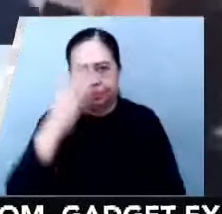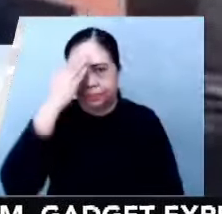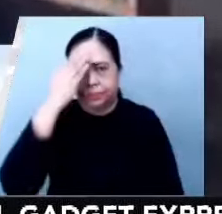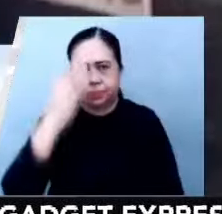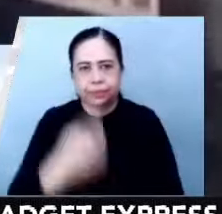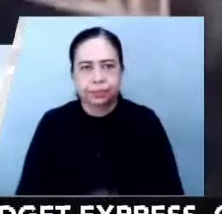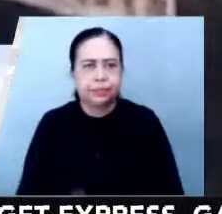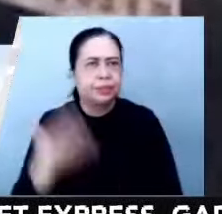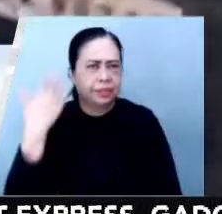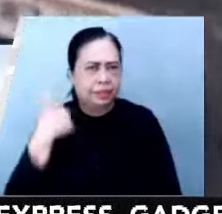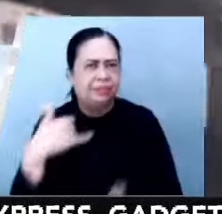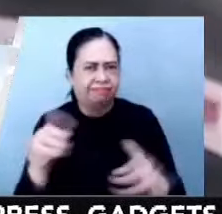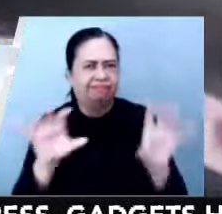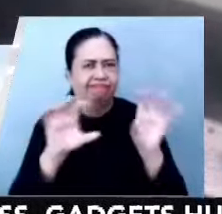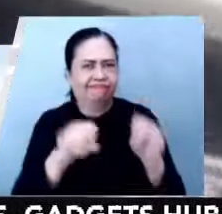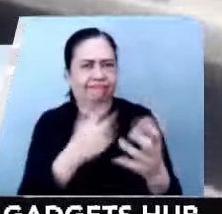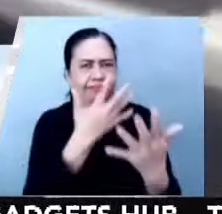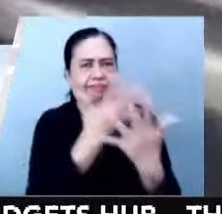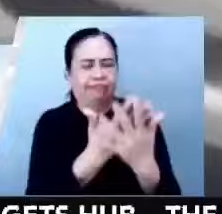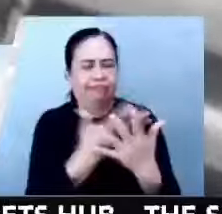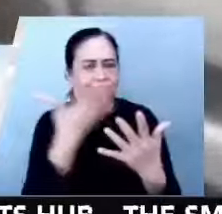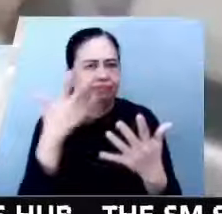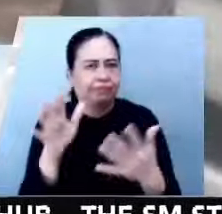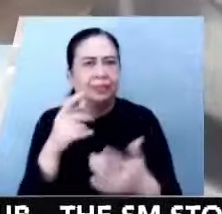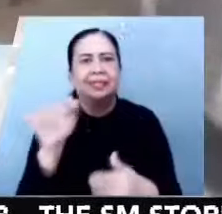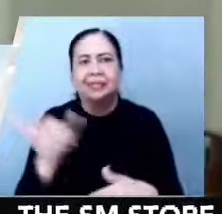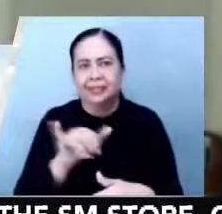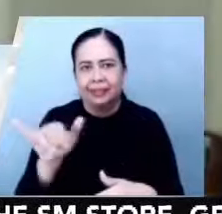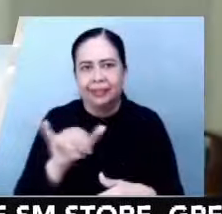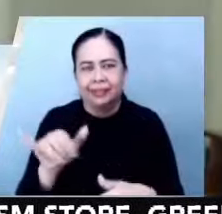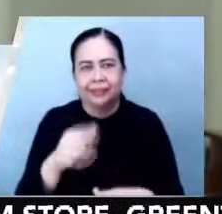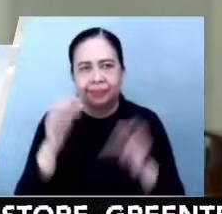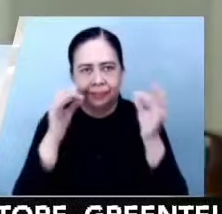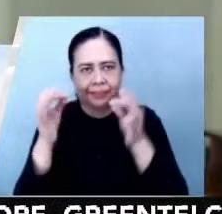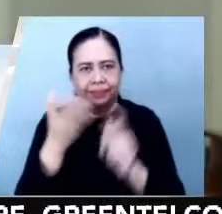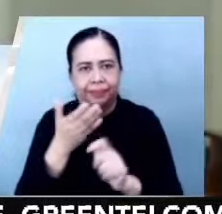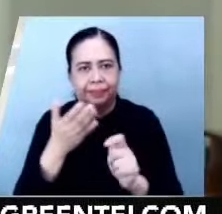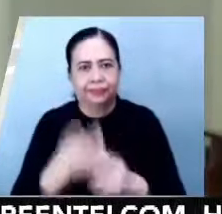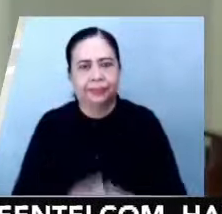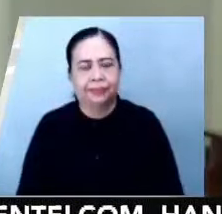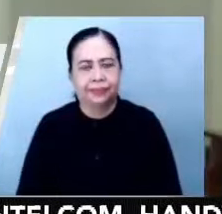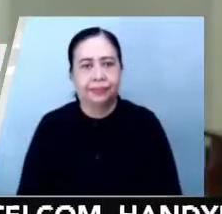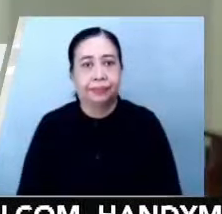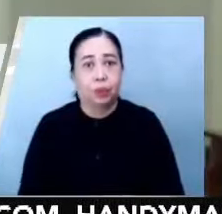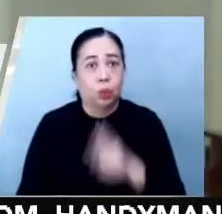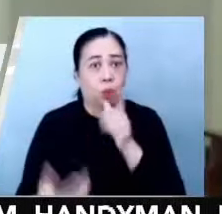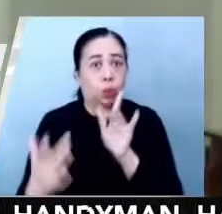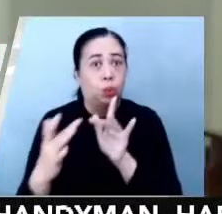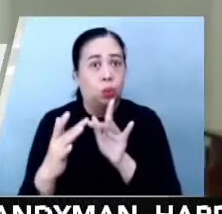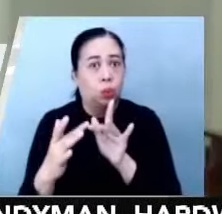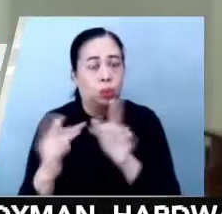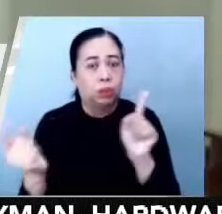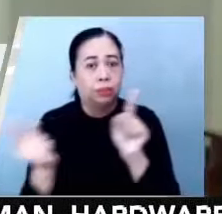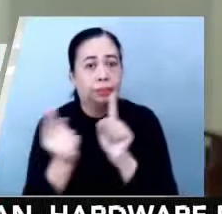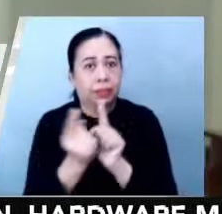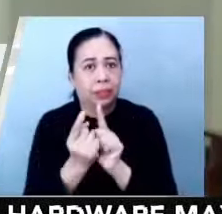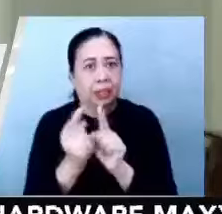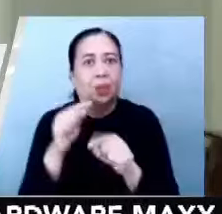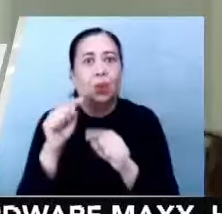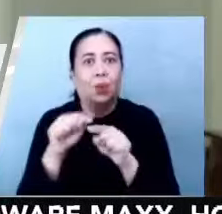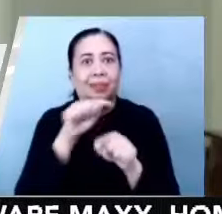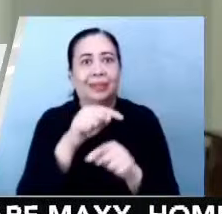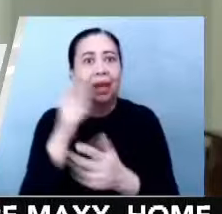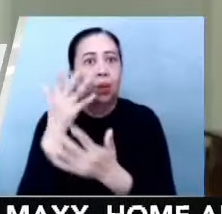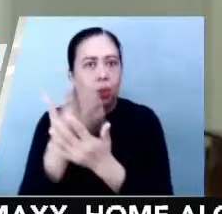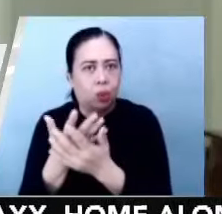rin daw nakulong si alias Saudi dahil din sa ilegal na droga. Ang contact niya ay nakilala niya nung nakakulong siya. So yan ang